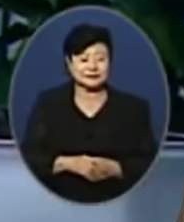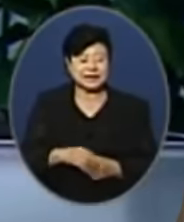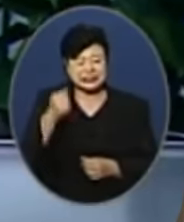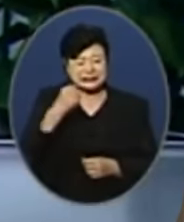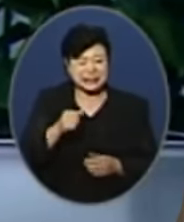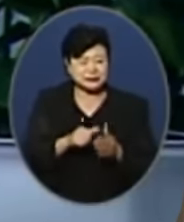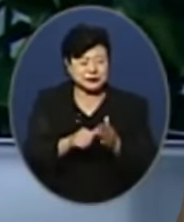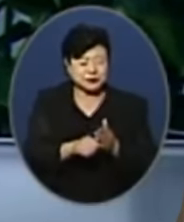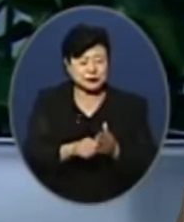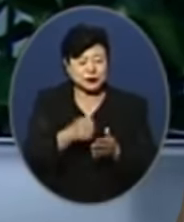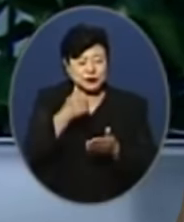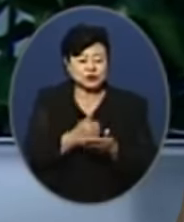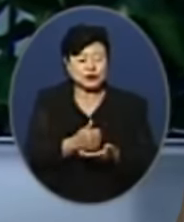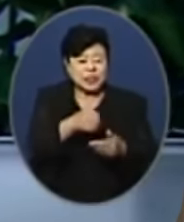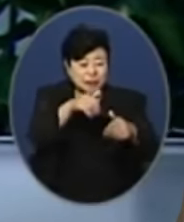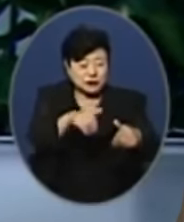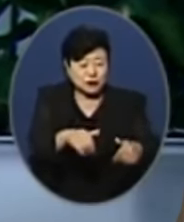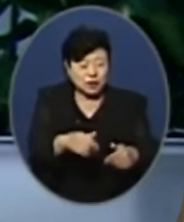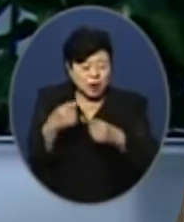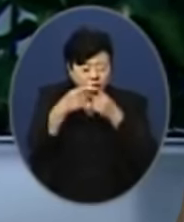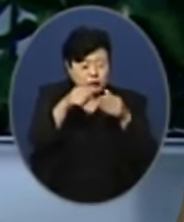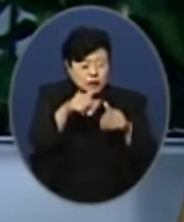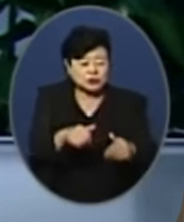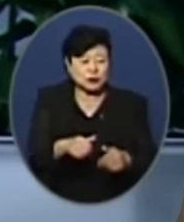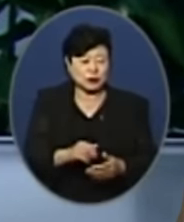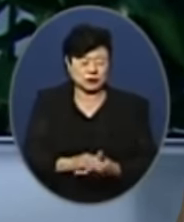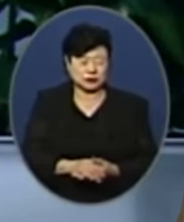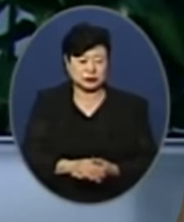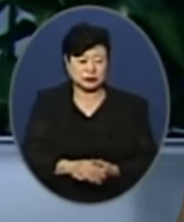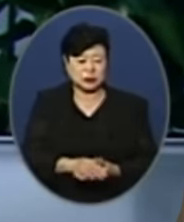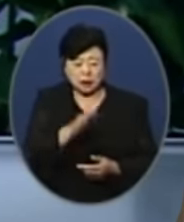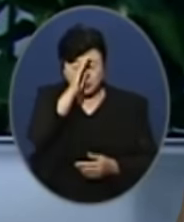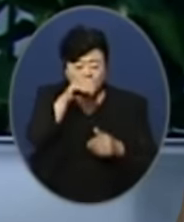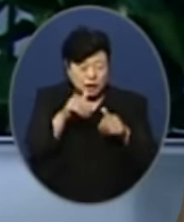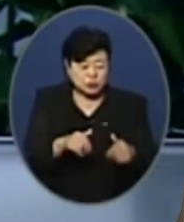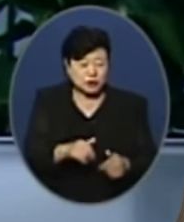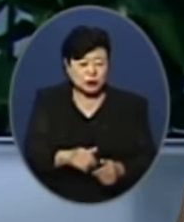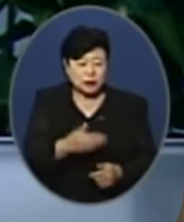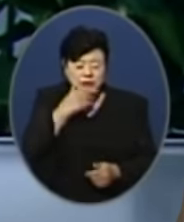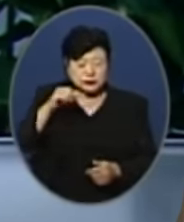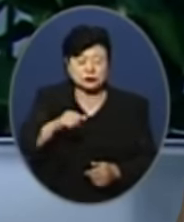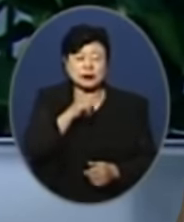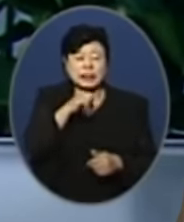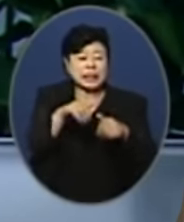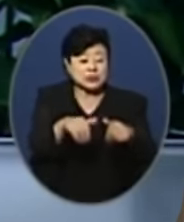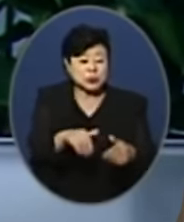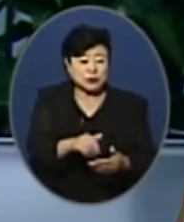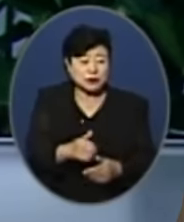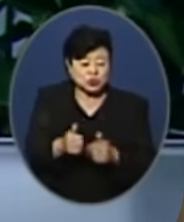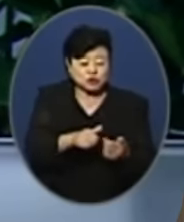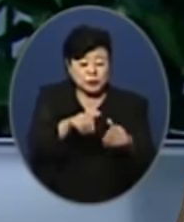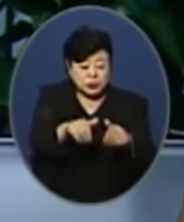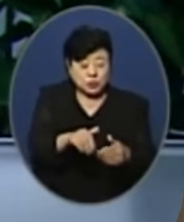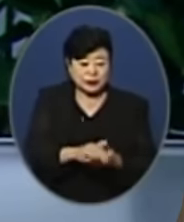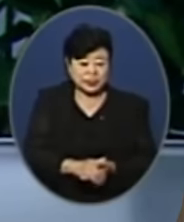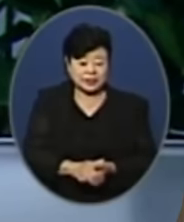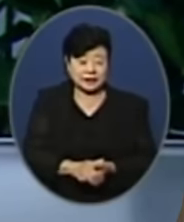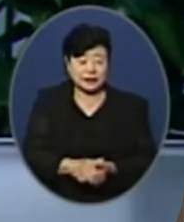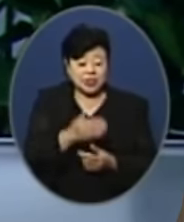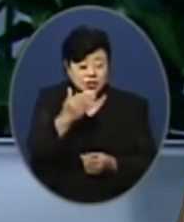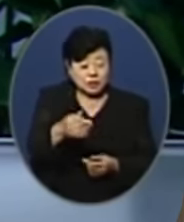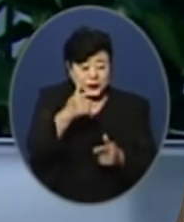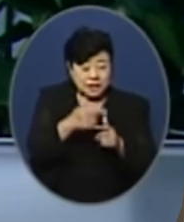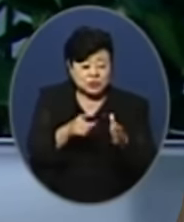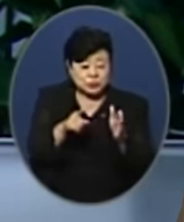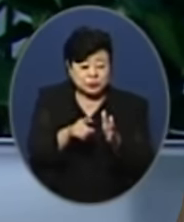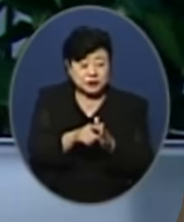피조물은 죄의 종이요 허물의 종이요 병의 종이요 저주와 가난의 종이요 죽음의 종인데 여러분은